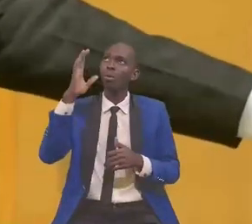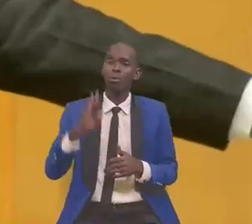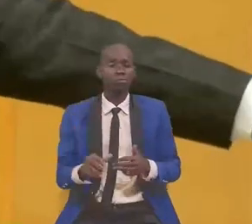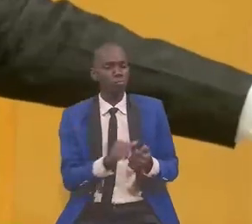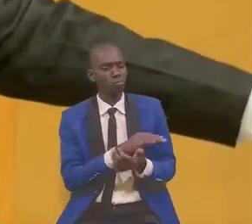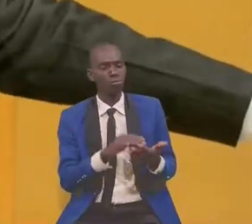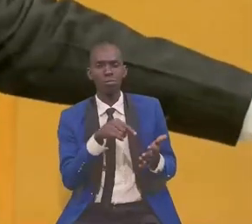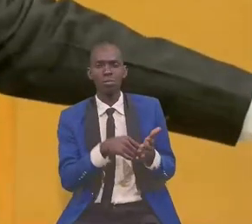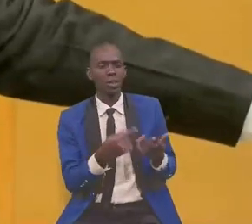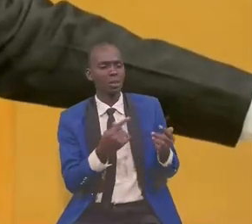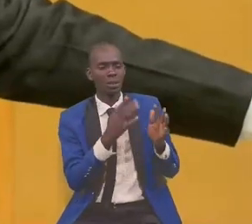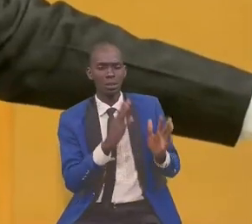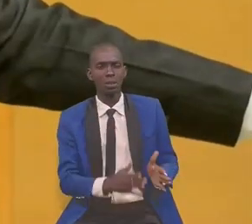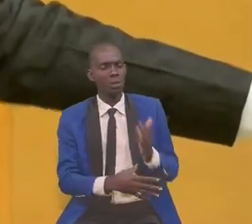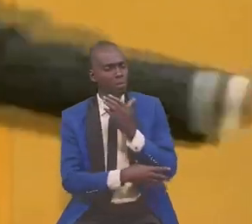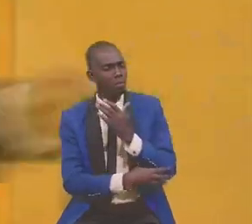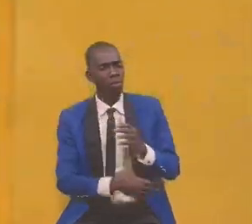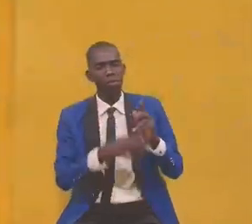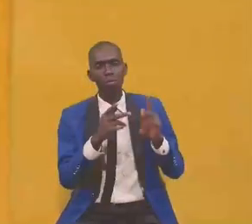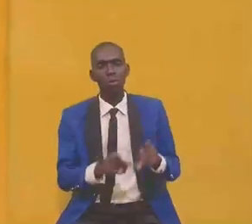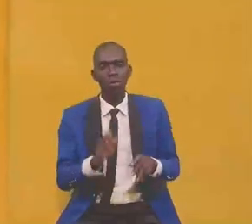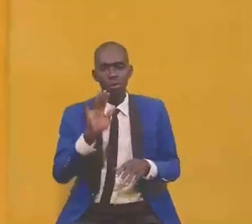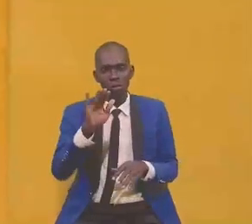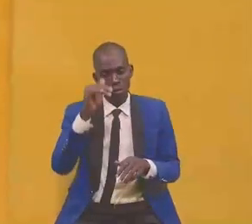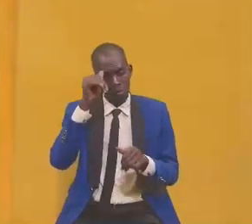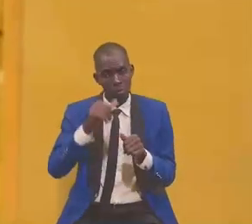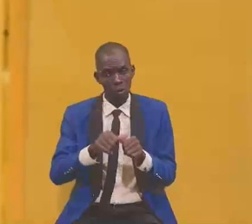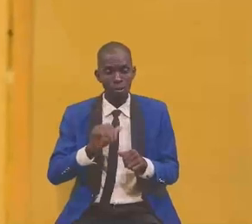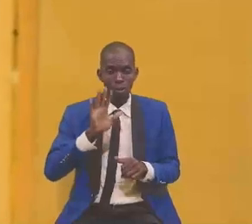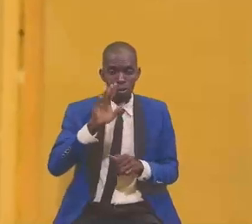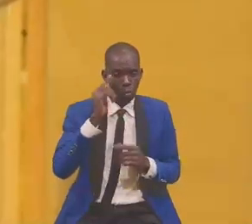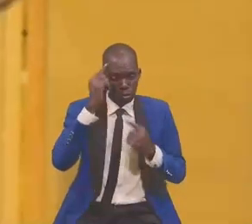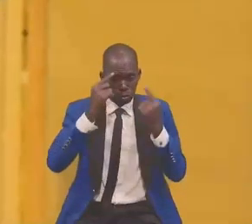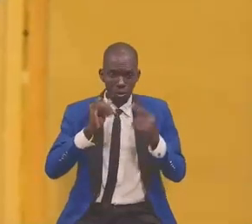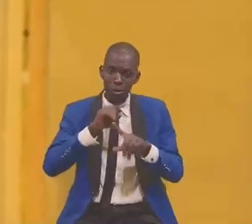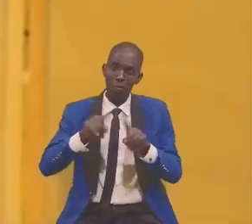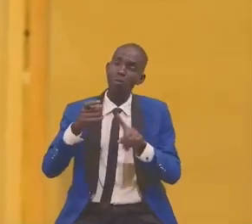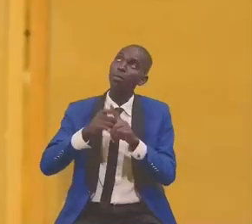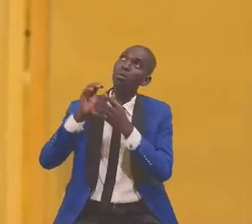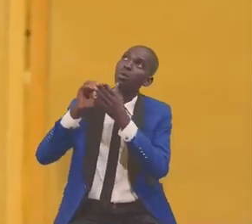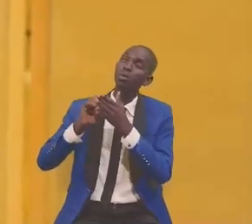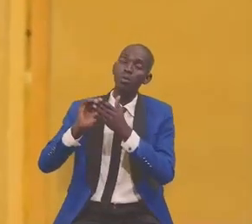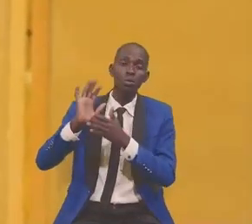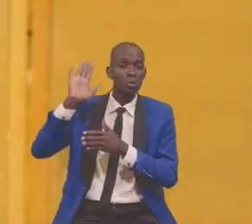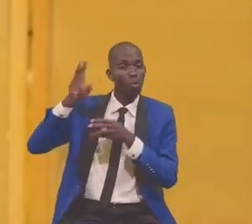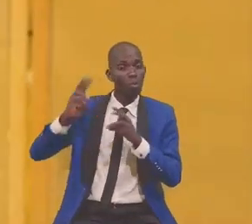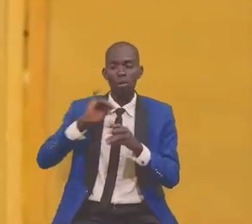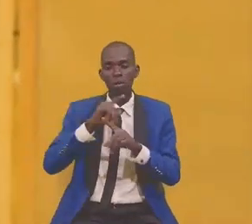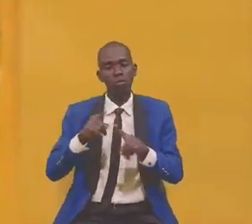Ces voix ne sont pas vos voix. Et il y a des gens, oh, finalement, tout le monde sera sauvé.